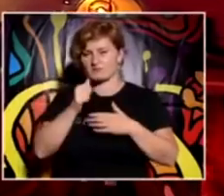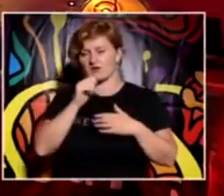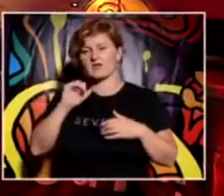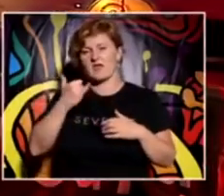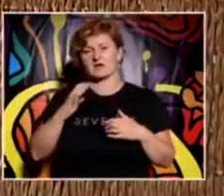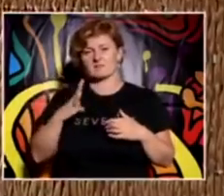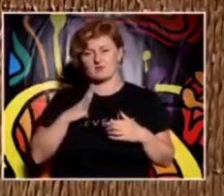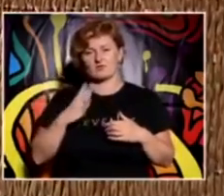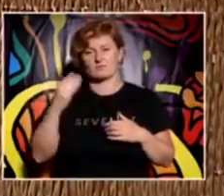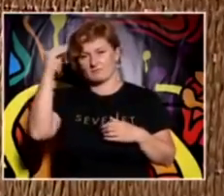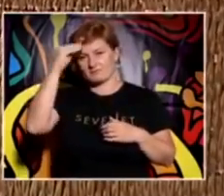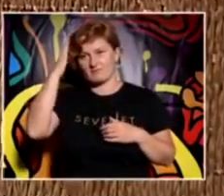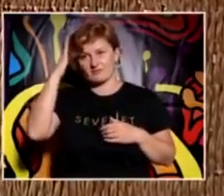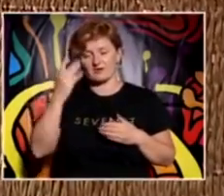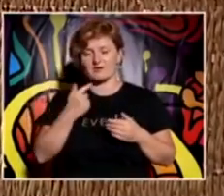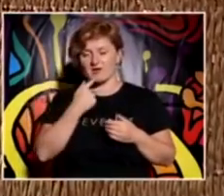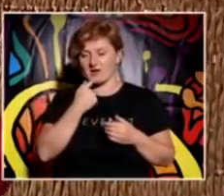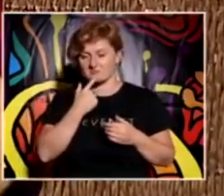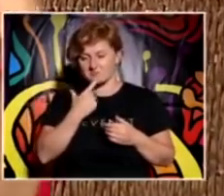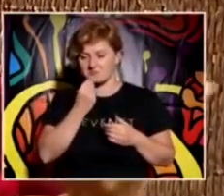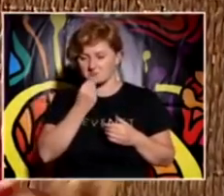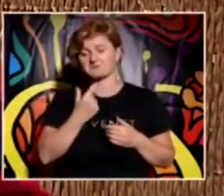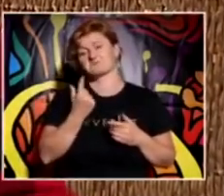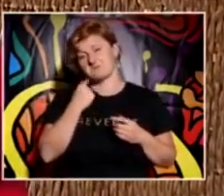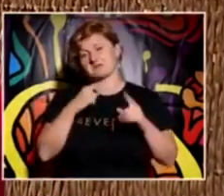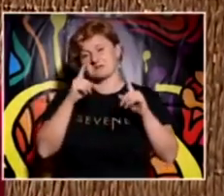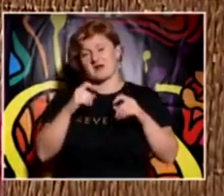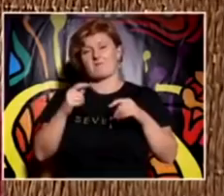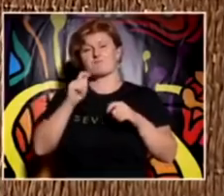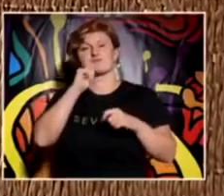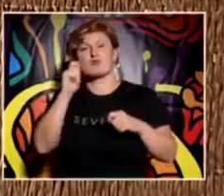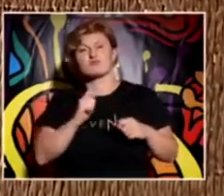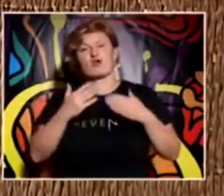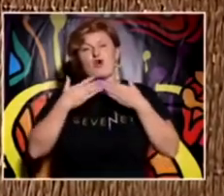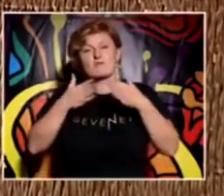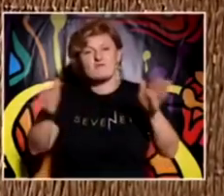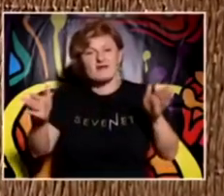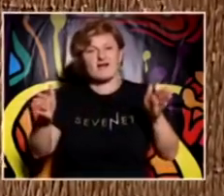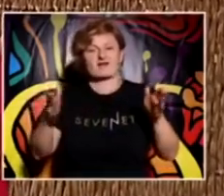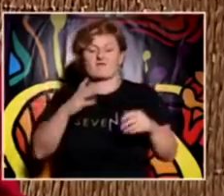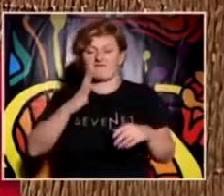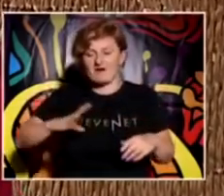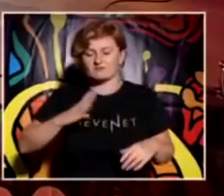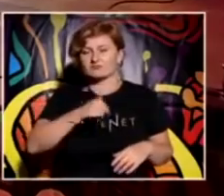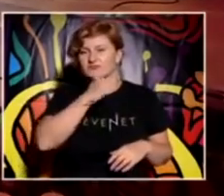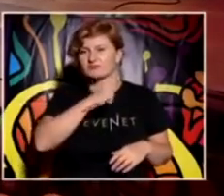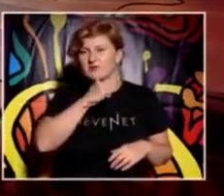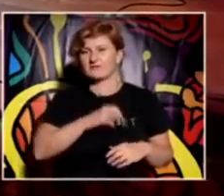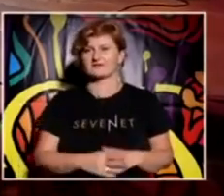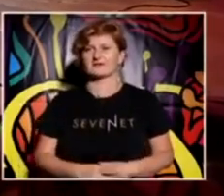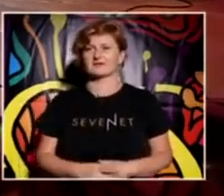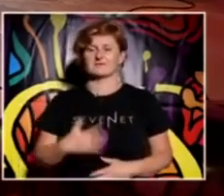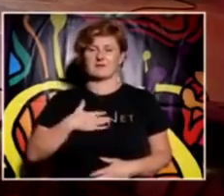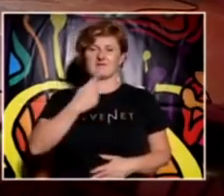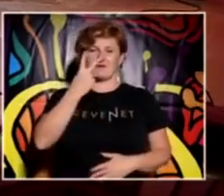mieszkałam i zaczęłam jeść, więc to jest fajne, podróże cię otwierają i warto na pewno próbować. Ja mam dwie takie